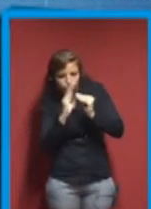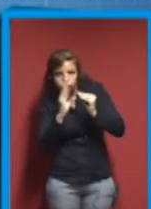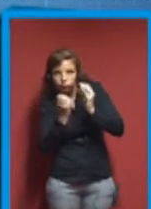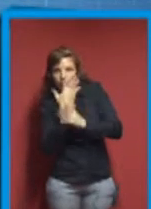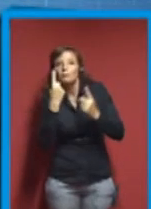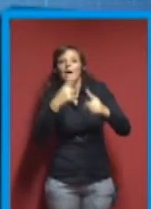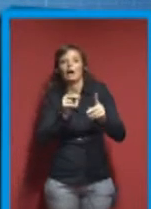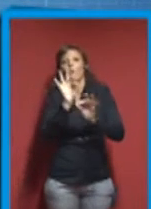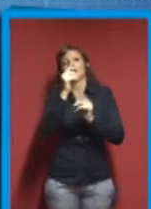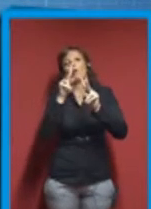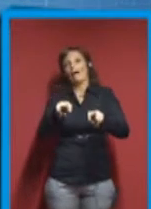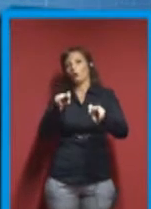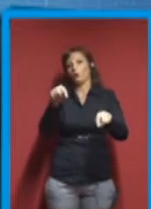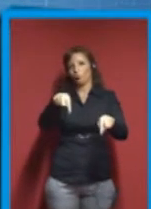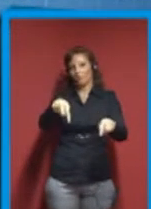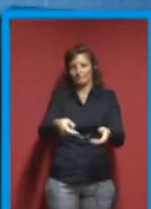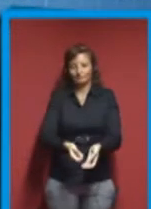l'agricoltura.